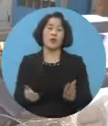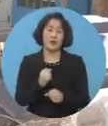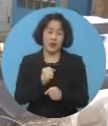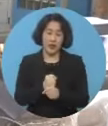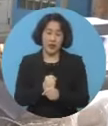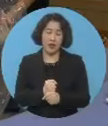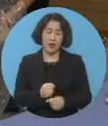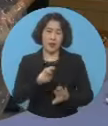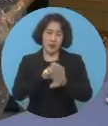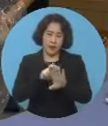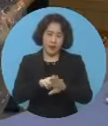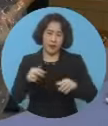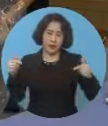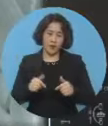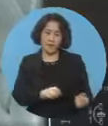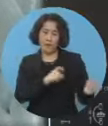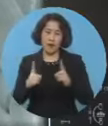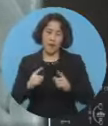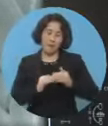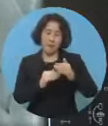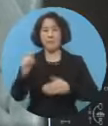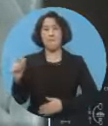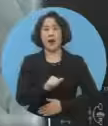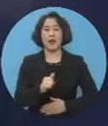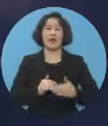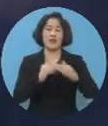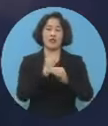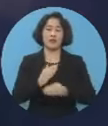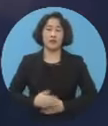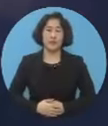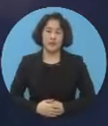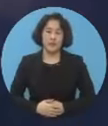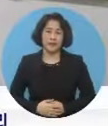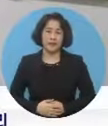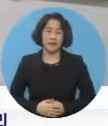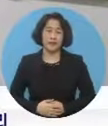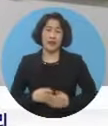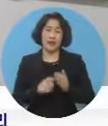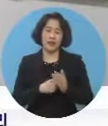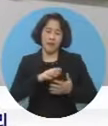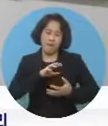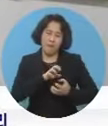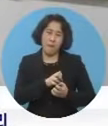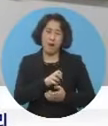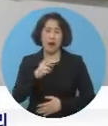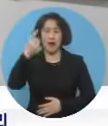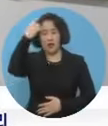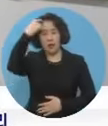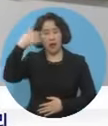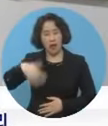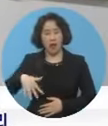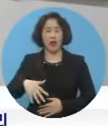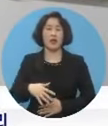진단에서 치료 후 재활 까지 신속하고 체계적으로 진행되고 있습니다 급성 심근경색과 뇌졸중의